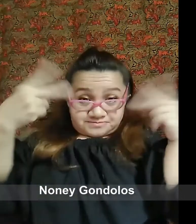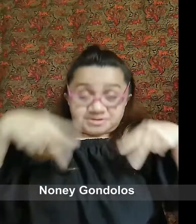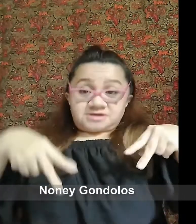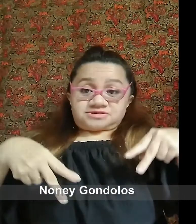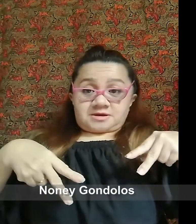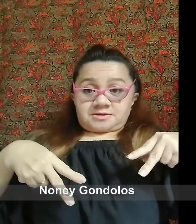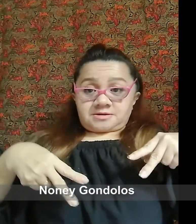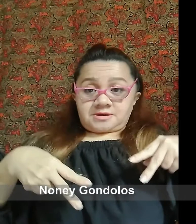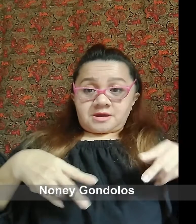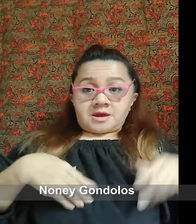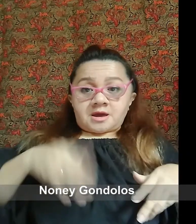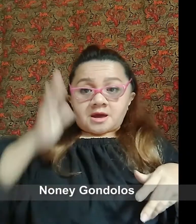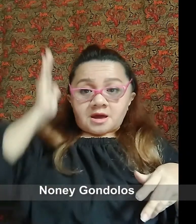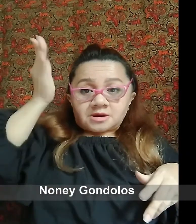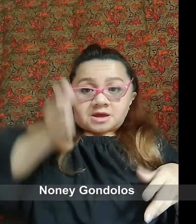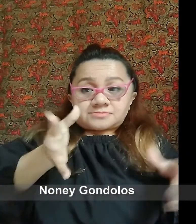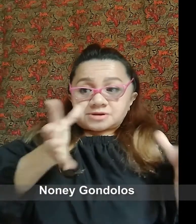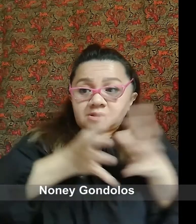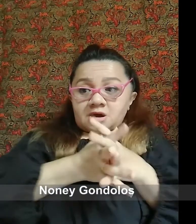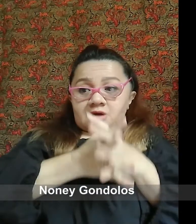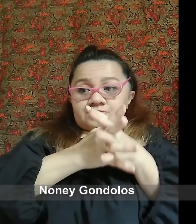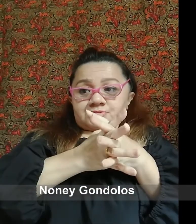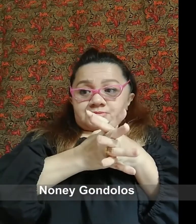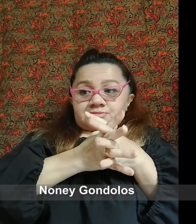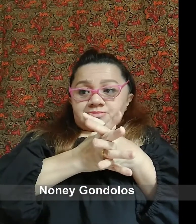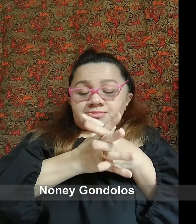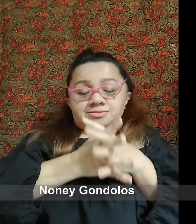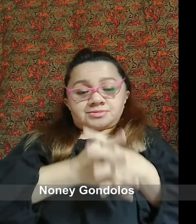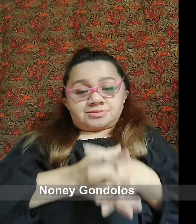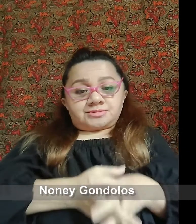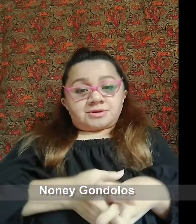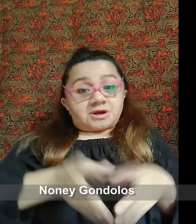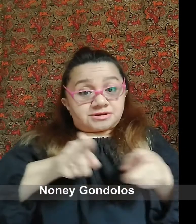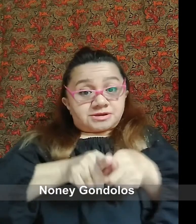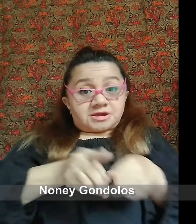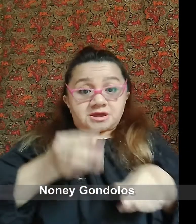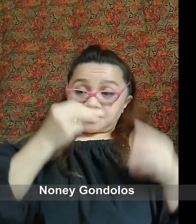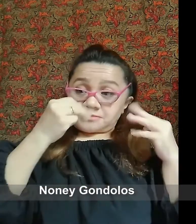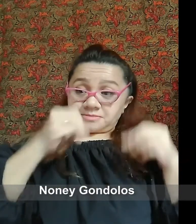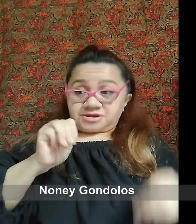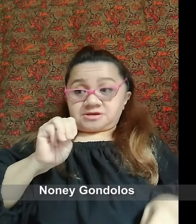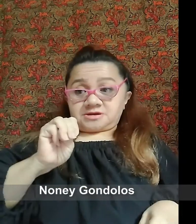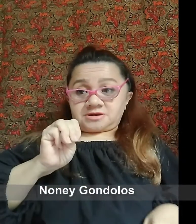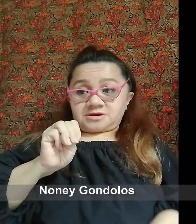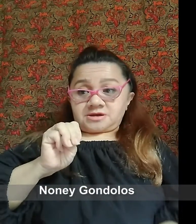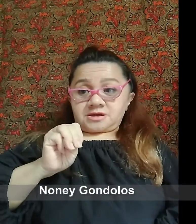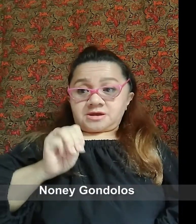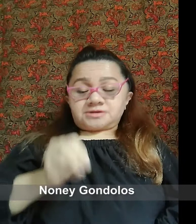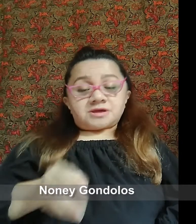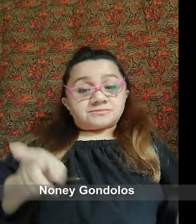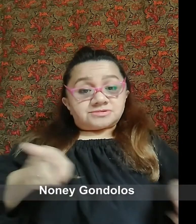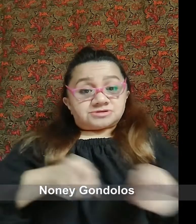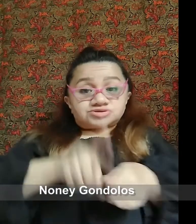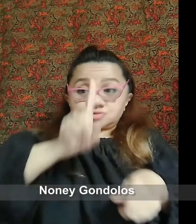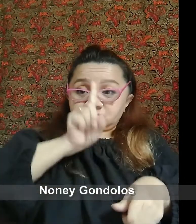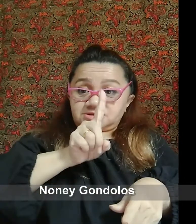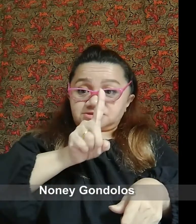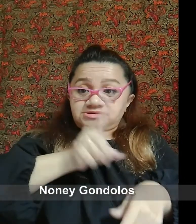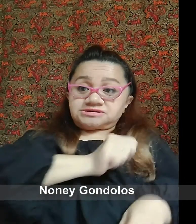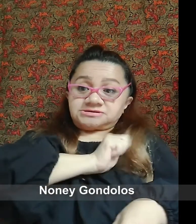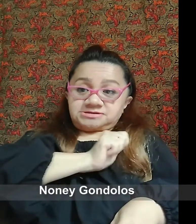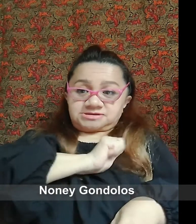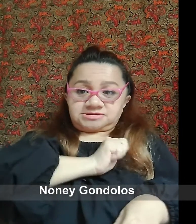sebagai hamba lelaki dan perempuan di bumi Tuhan. Mereka akan menawan orang yang dahulunya menawan